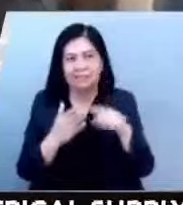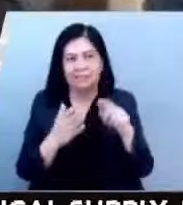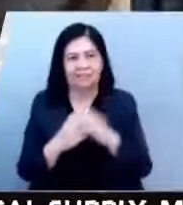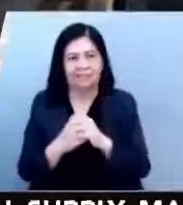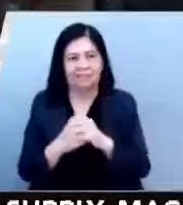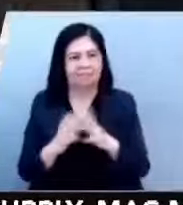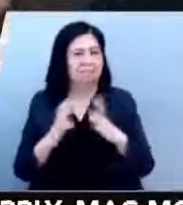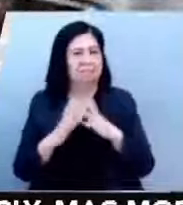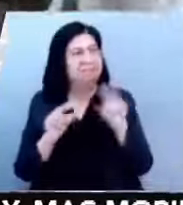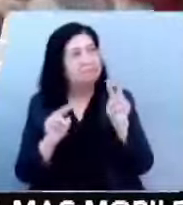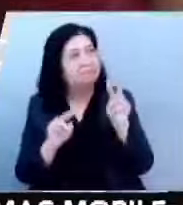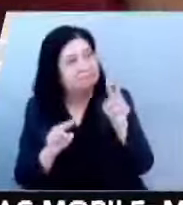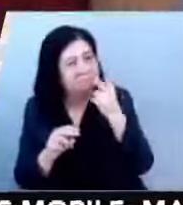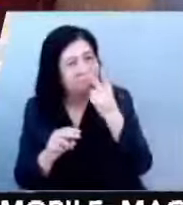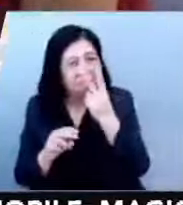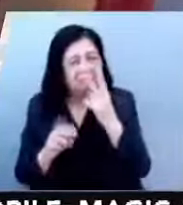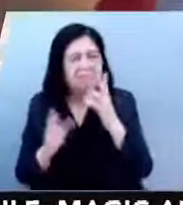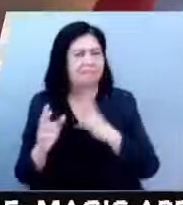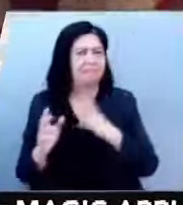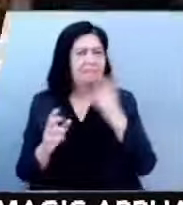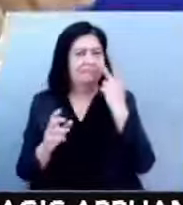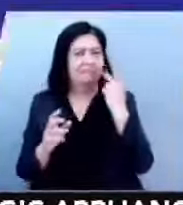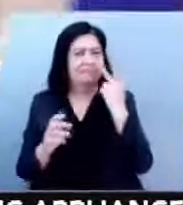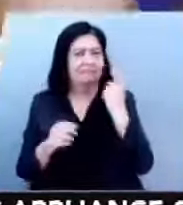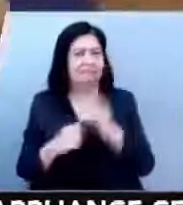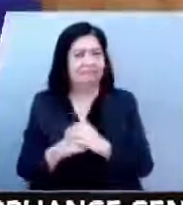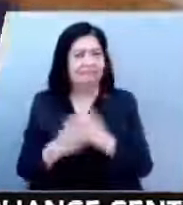na kami. Mark, pengen libreng ticket!